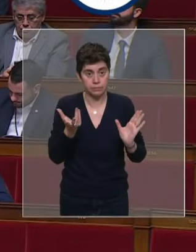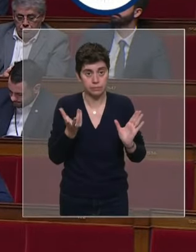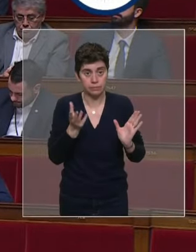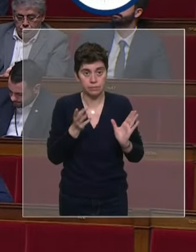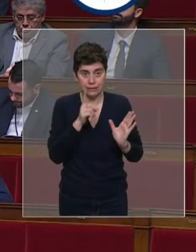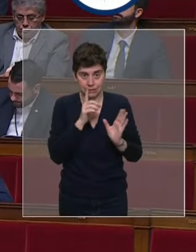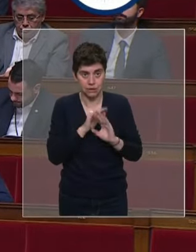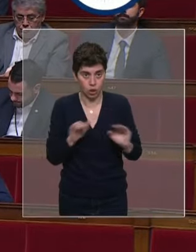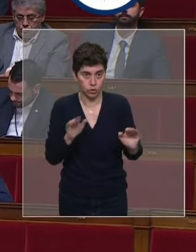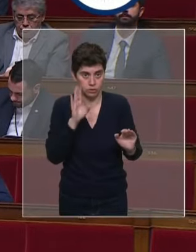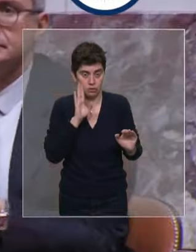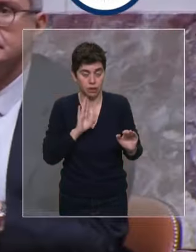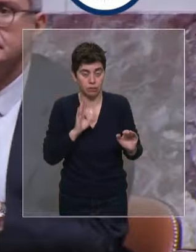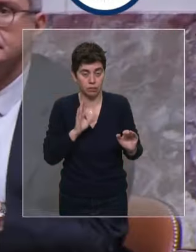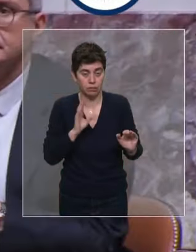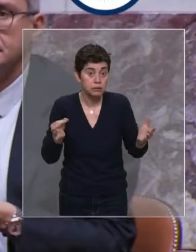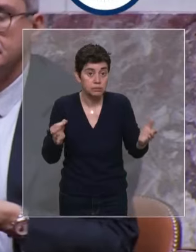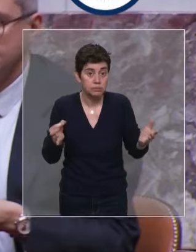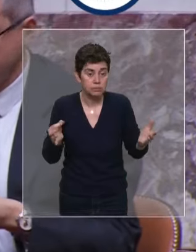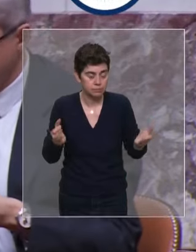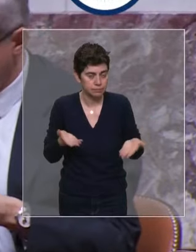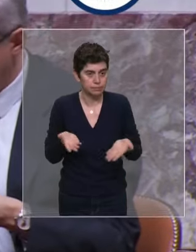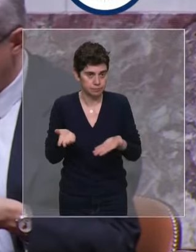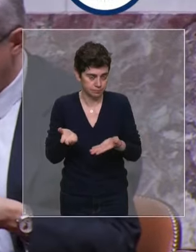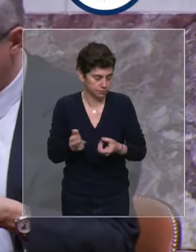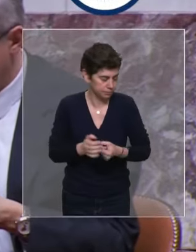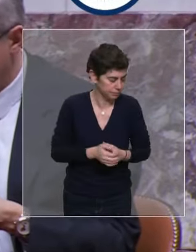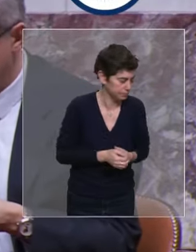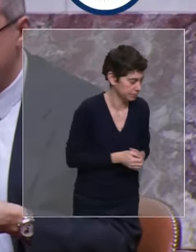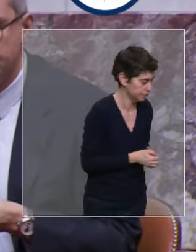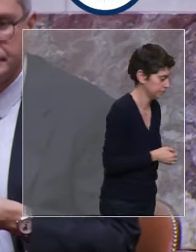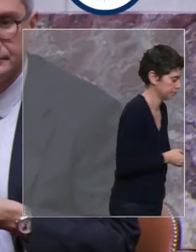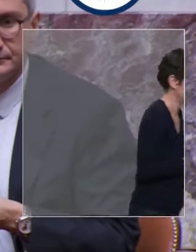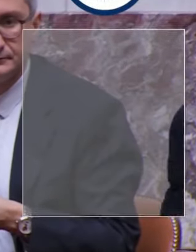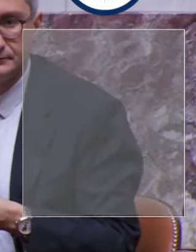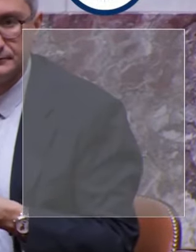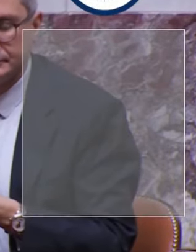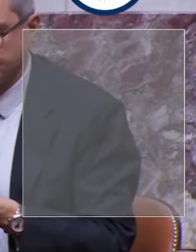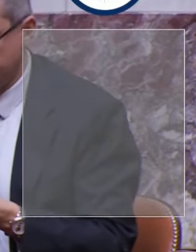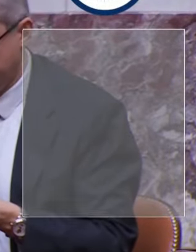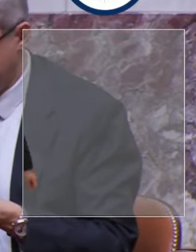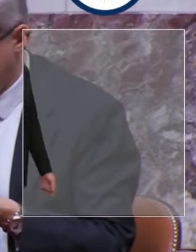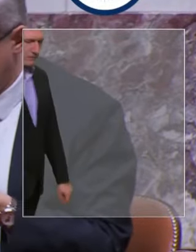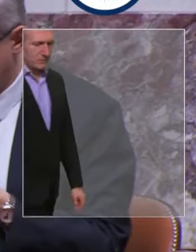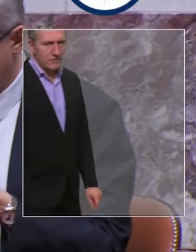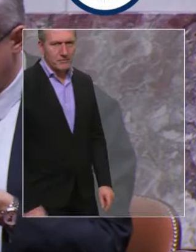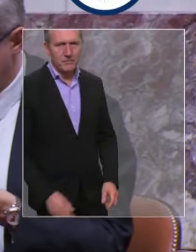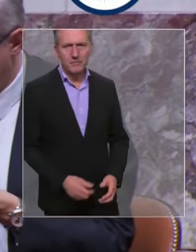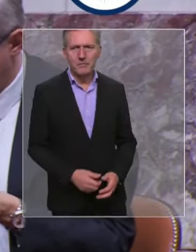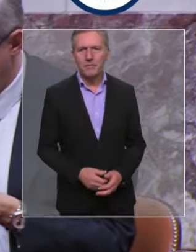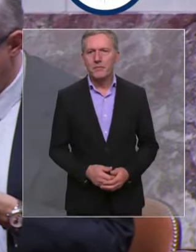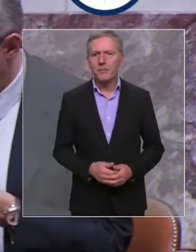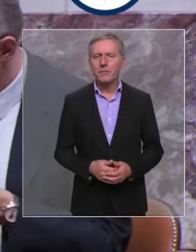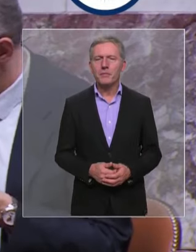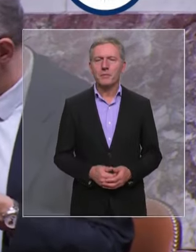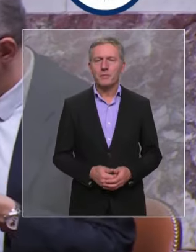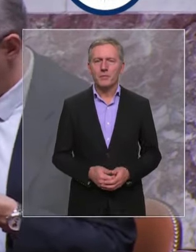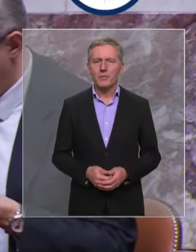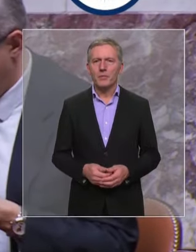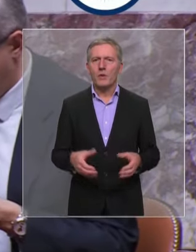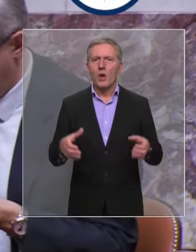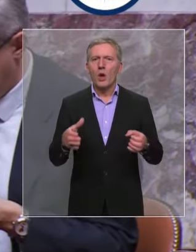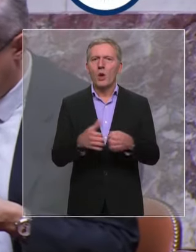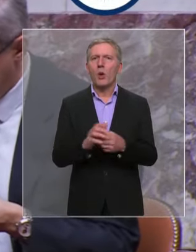silence. Eh bien oui, la parole est à madame Brigitte Klinker pour le groupe Renaissance. Merci madame